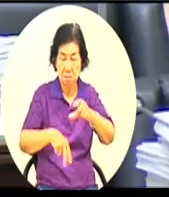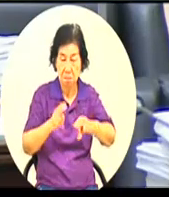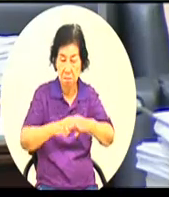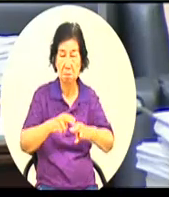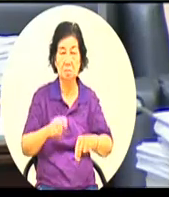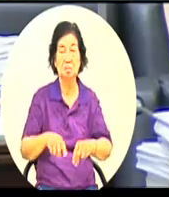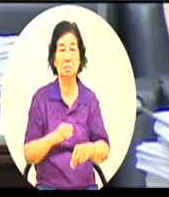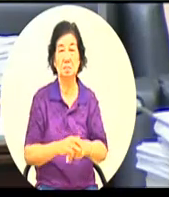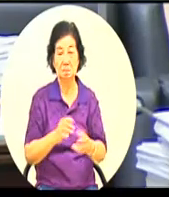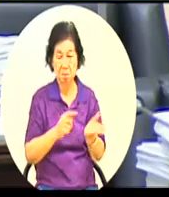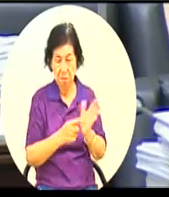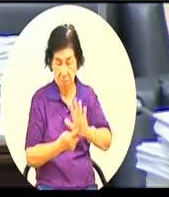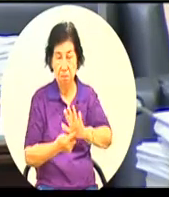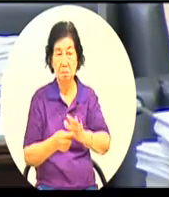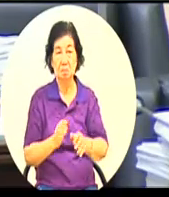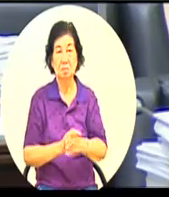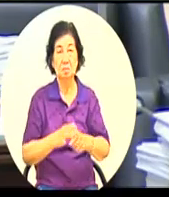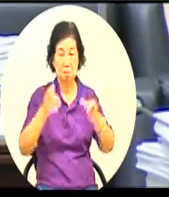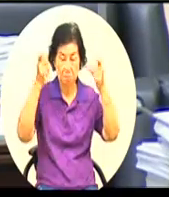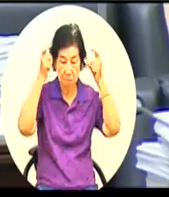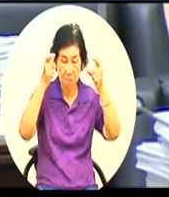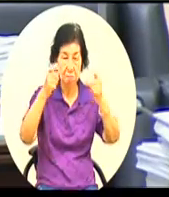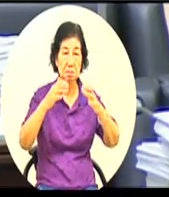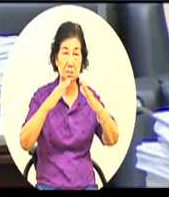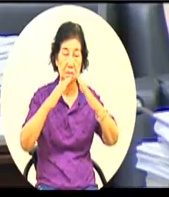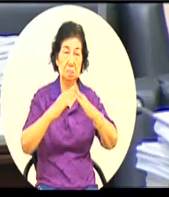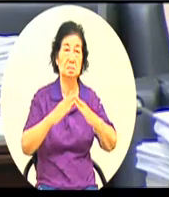这表示高雄市甚至台湾省。